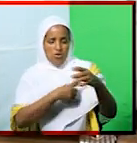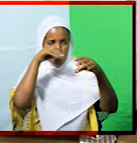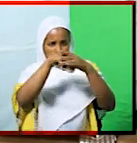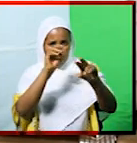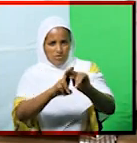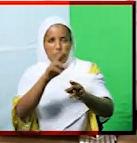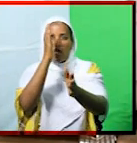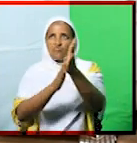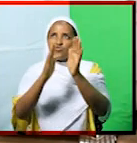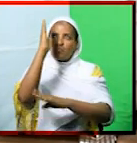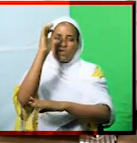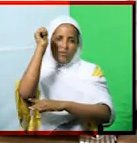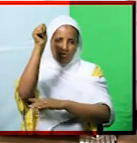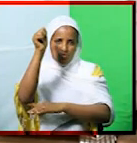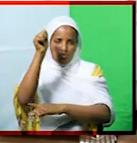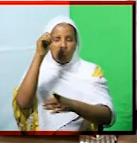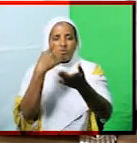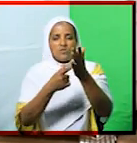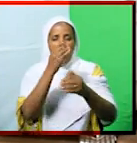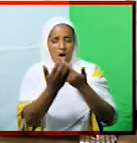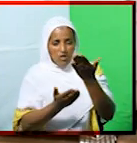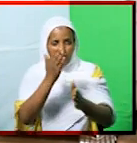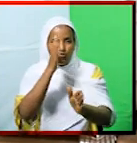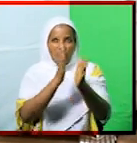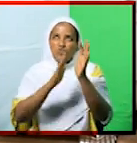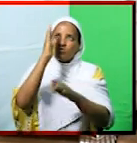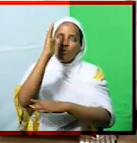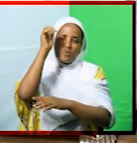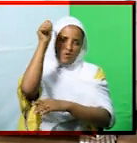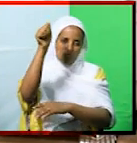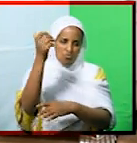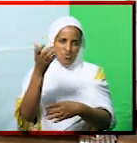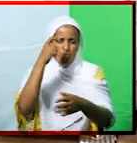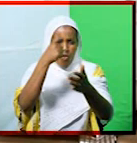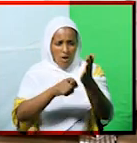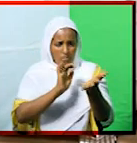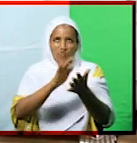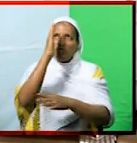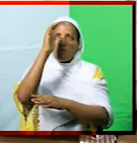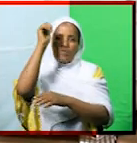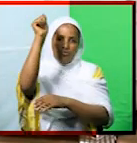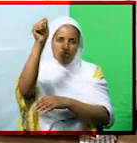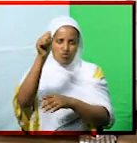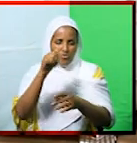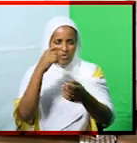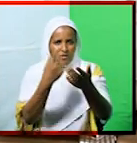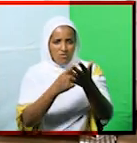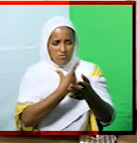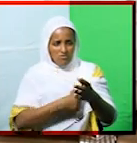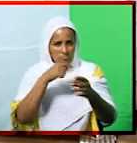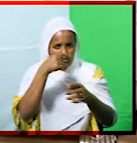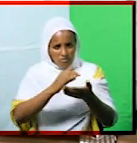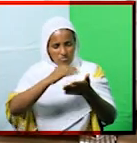በካህኑ ደግሞ አድሮበት የሚያስፈጽመው እሱ ነው። የክህነቱን ደግሞ አገልግሎት ደግሞ የሚፈጽመው እሱ ነው። ዋጋም የሚከፍል ደግሞ እሱ ነው። በሚማር